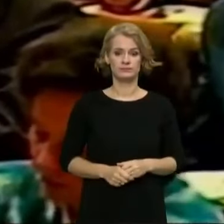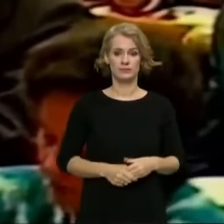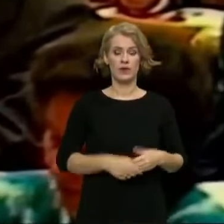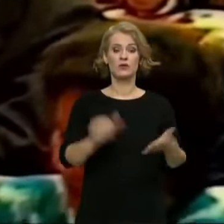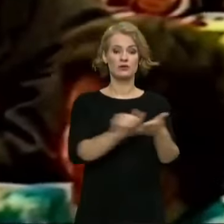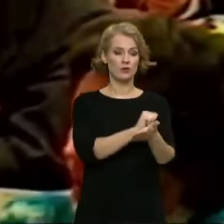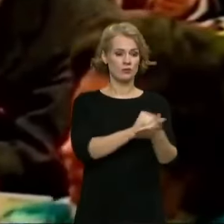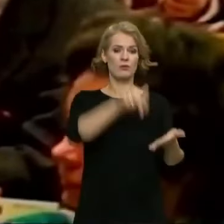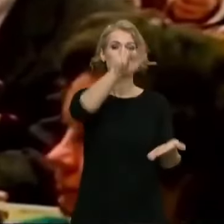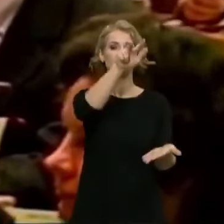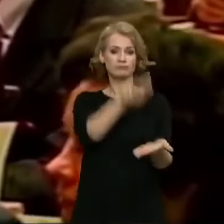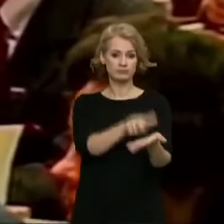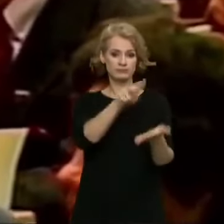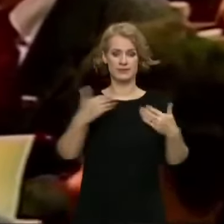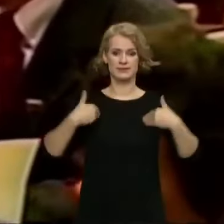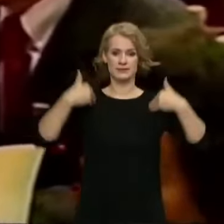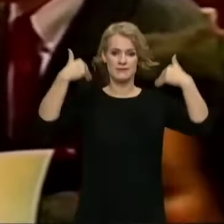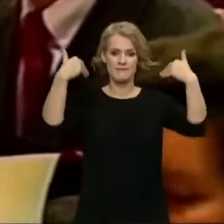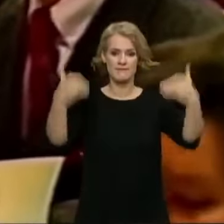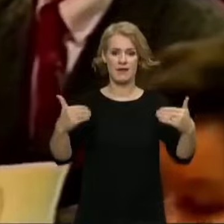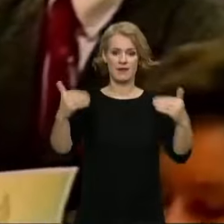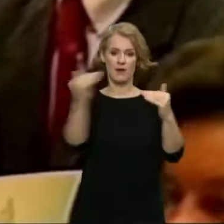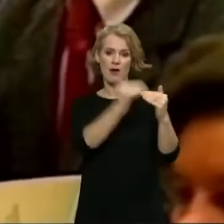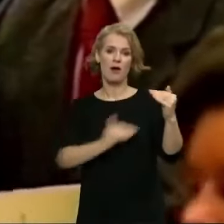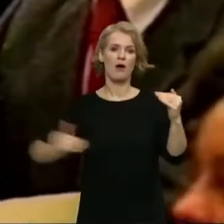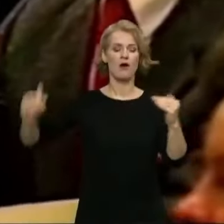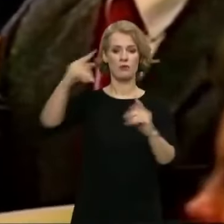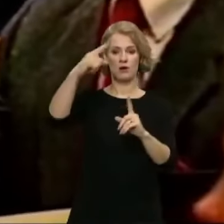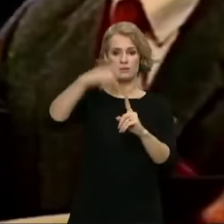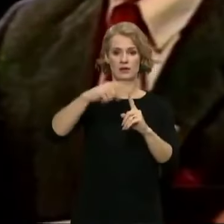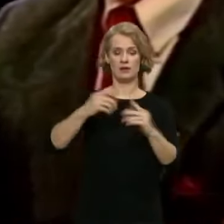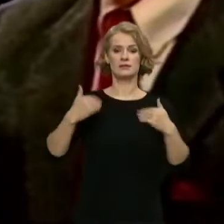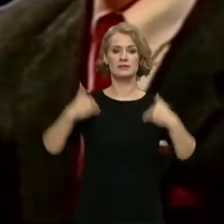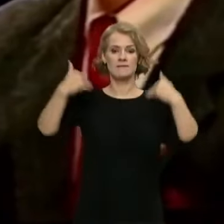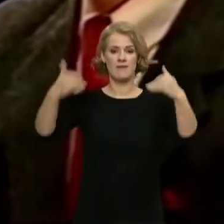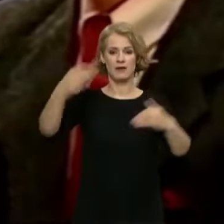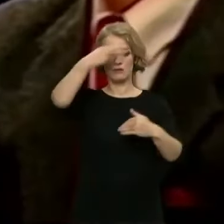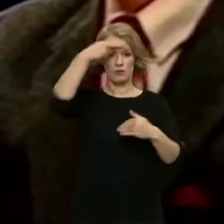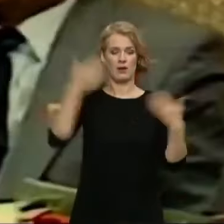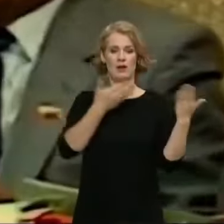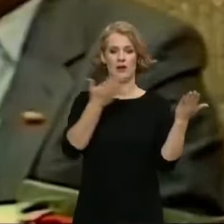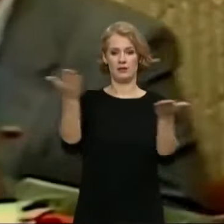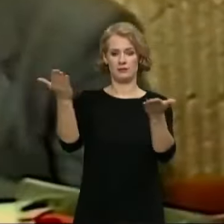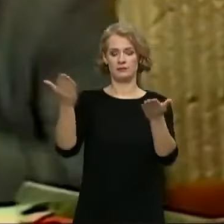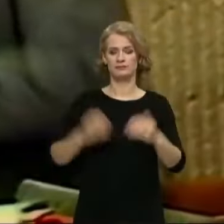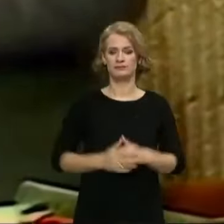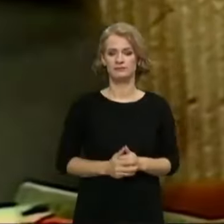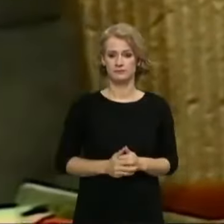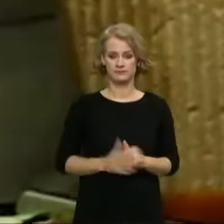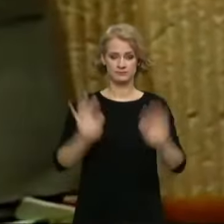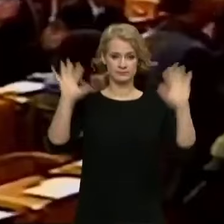aktas priimtas sveikinu aukščiausiąją tarybą sveikinu lietuvą